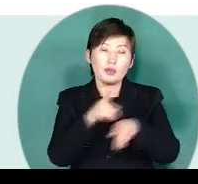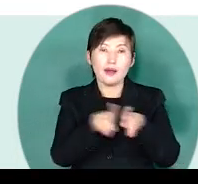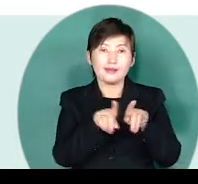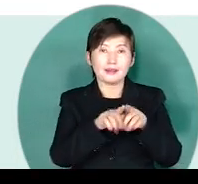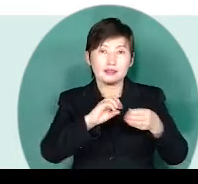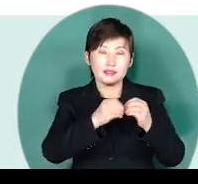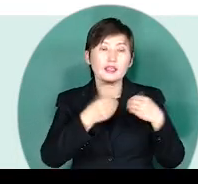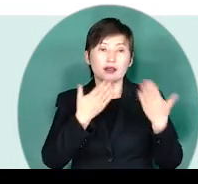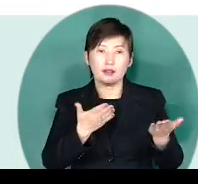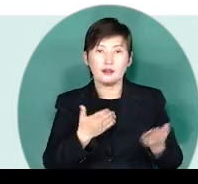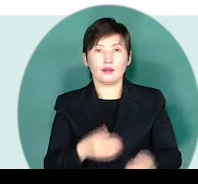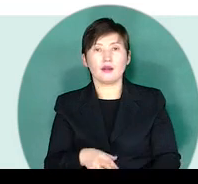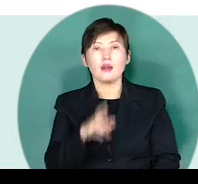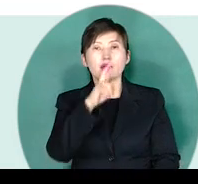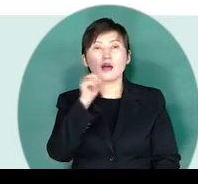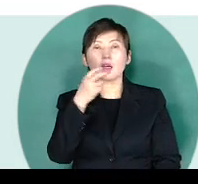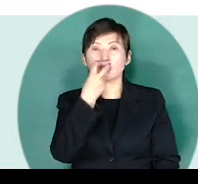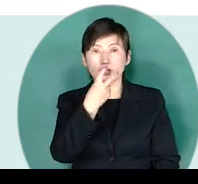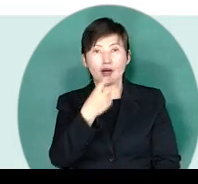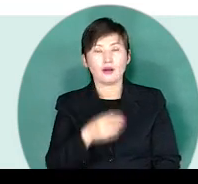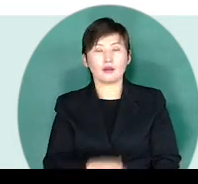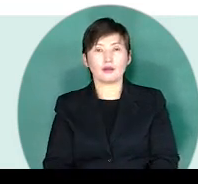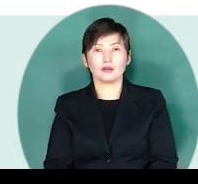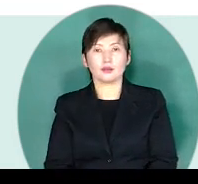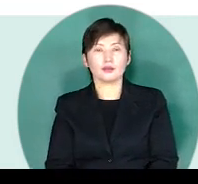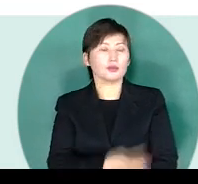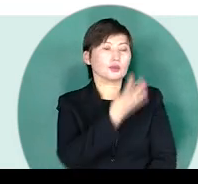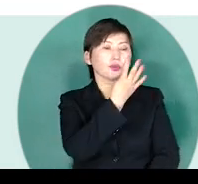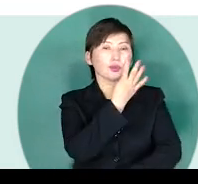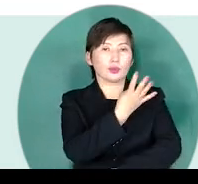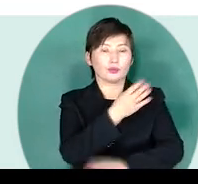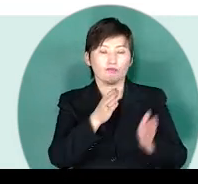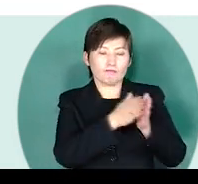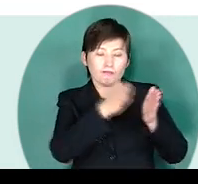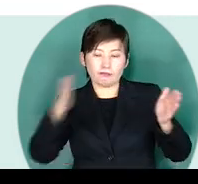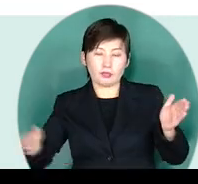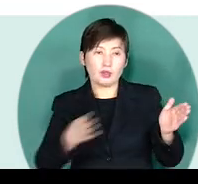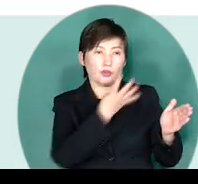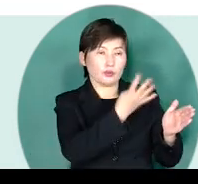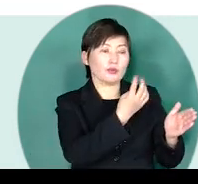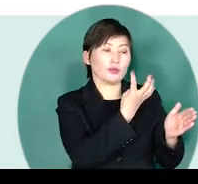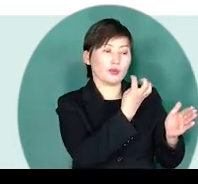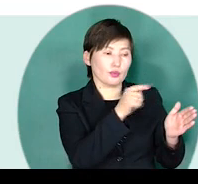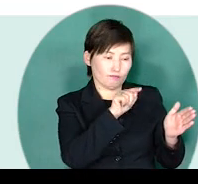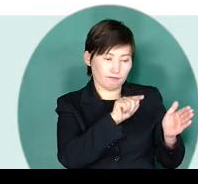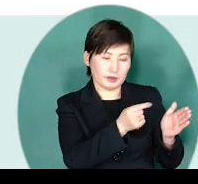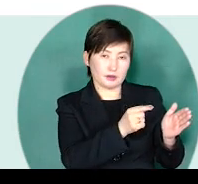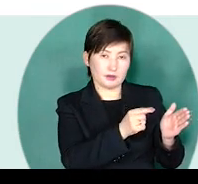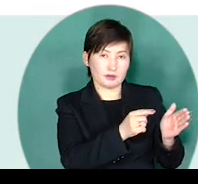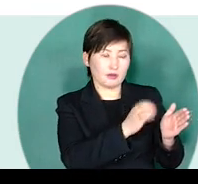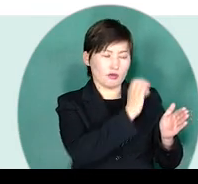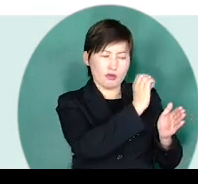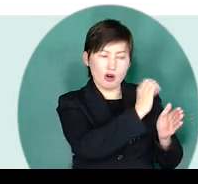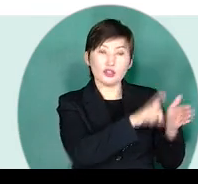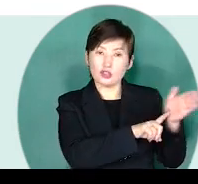ээ. За хэрхэн яаж тэмдэглэхийг бүгдээрээ харцгаая. За 4. 4 гэдэг маань 4 нэгж гэсэн үг тийм ээ. 16